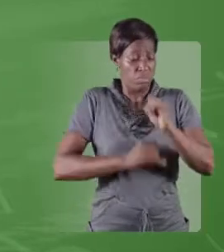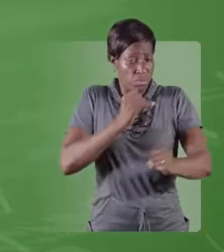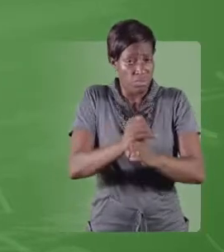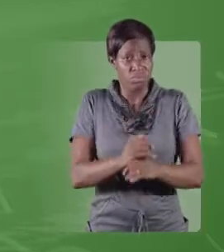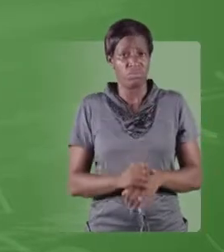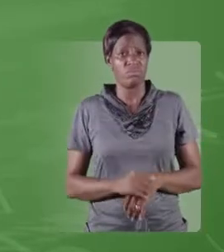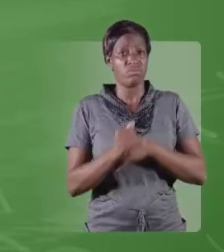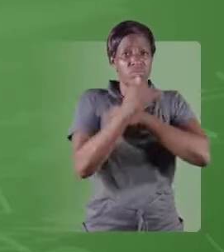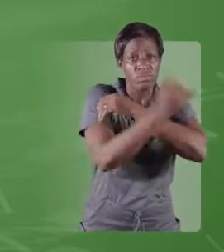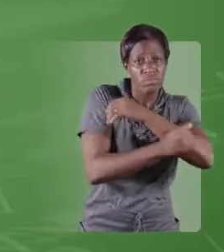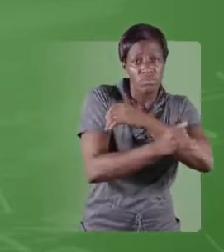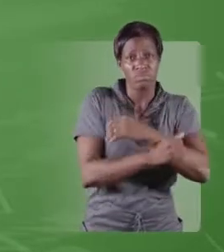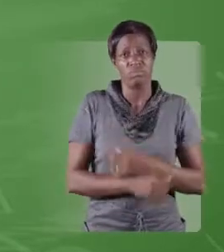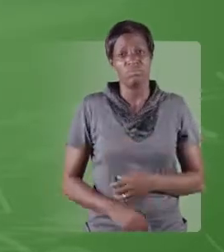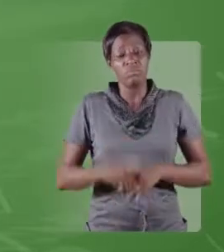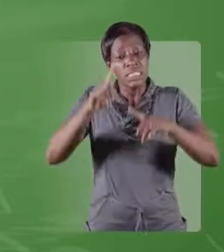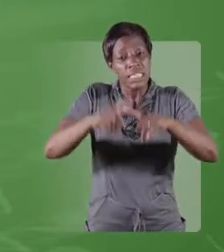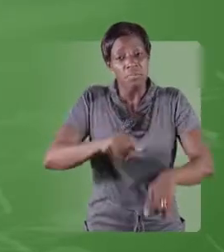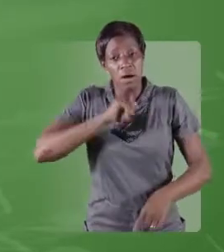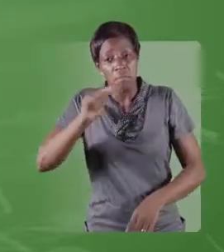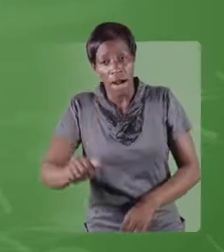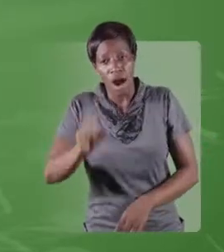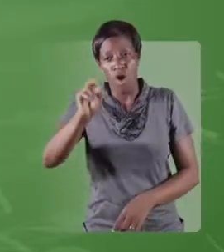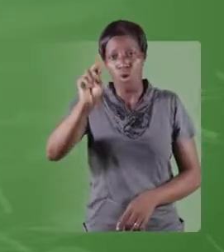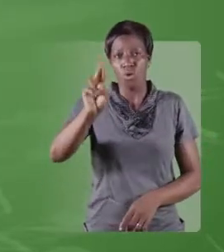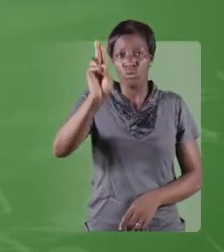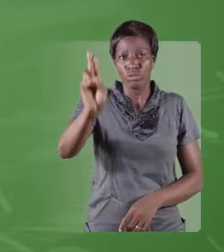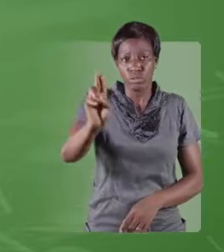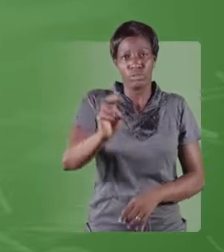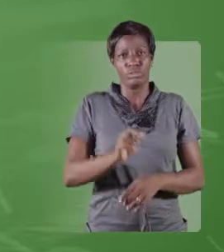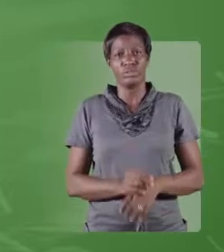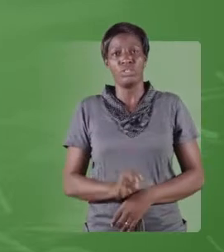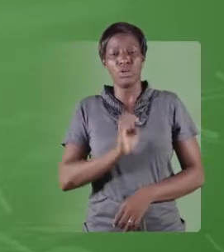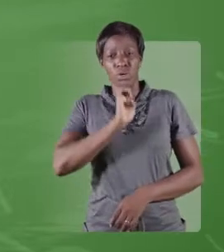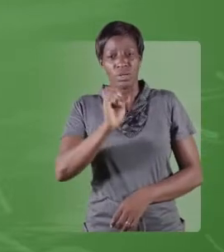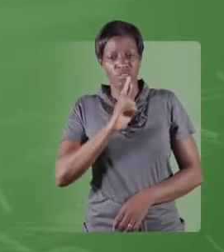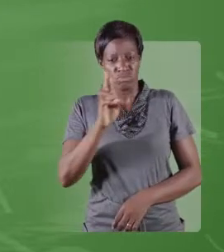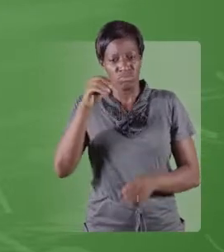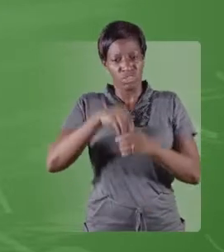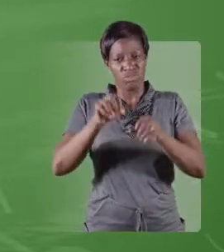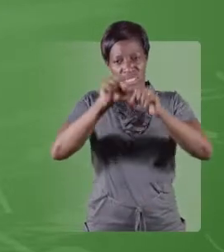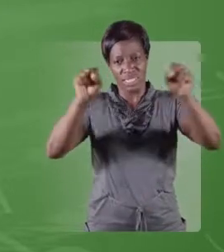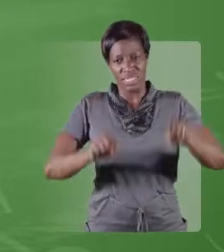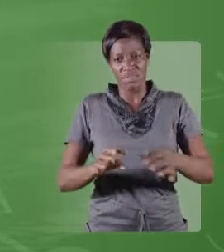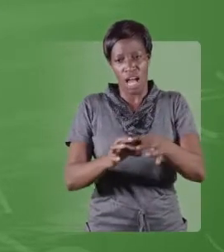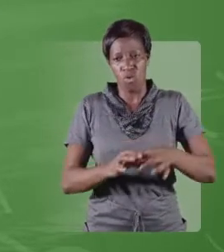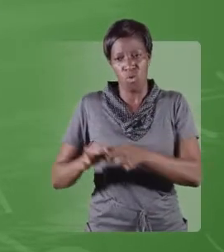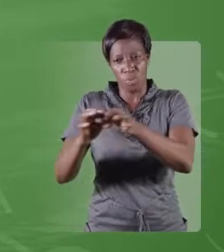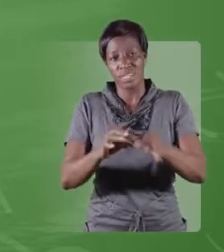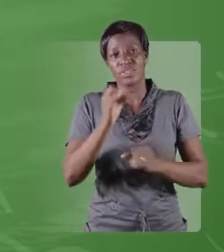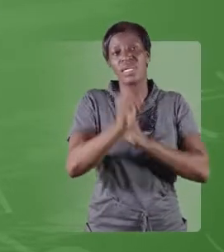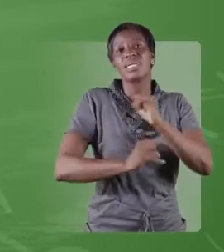l'ONU qui font partie du système de la coopération internationale. Ces